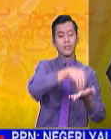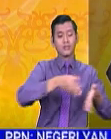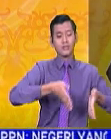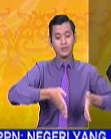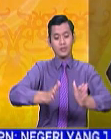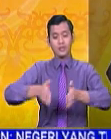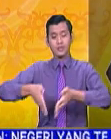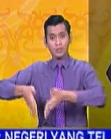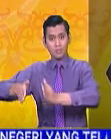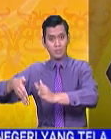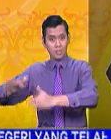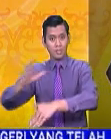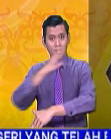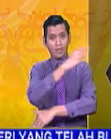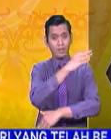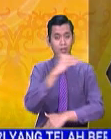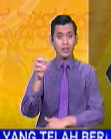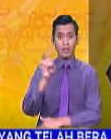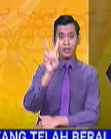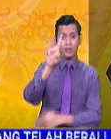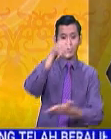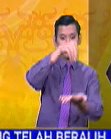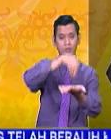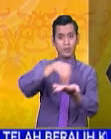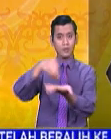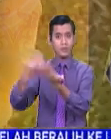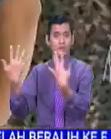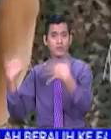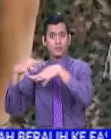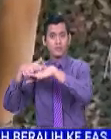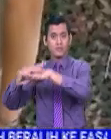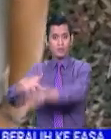dan dua lokasi pusat pemberian vaksin HPV